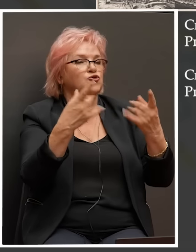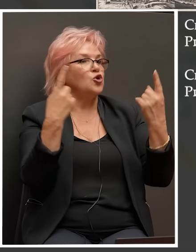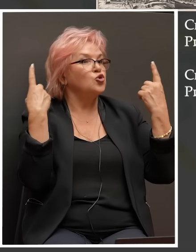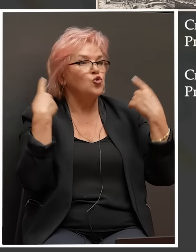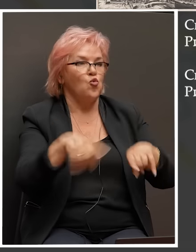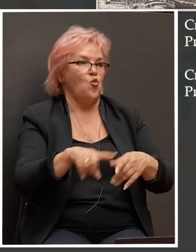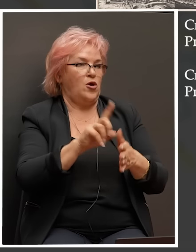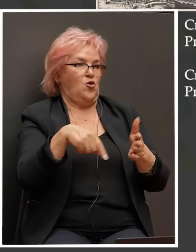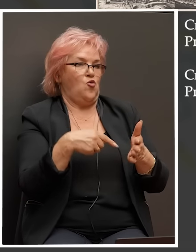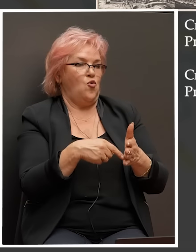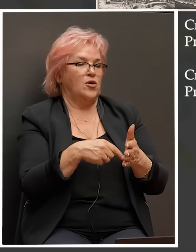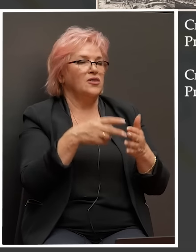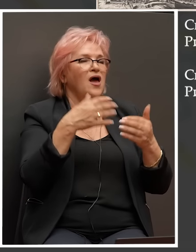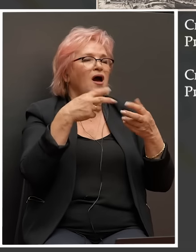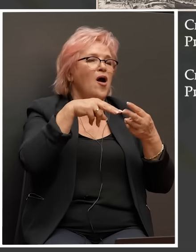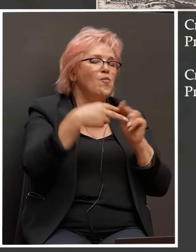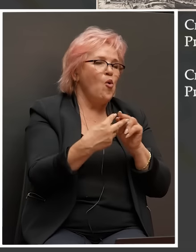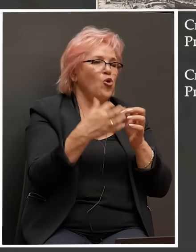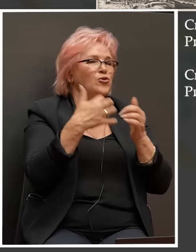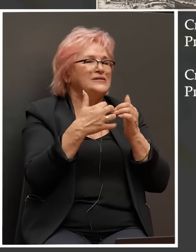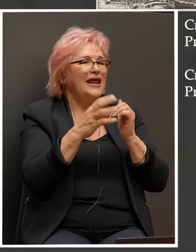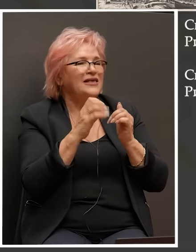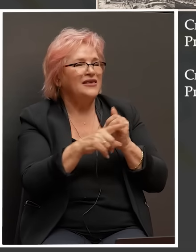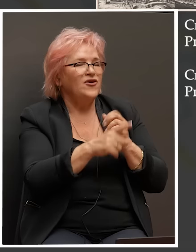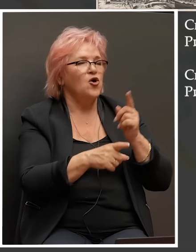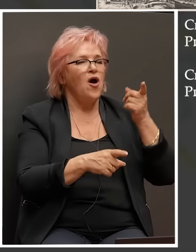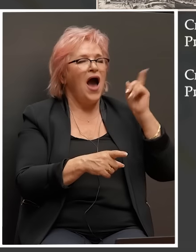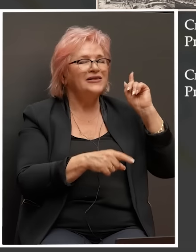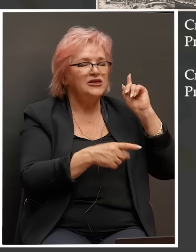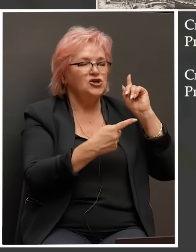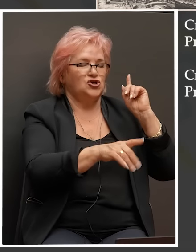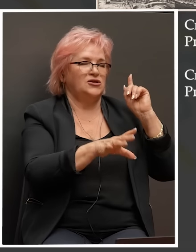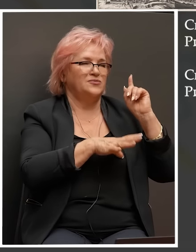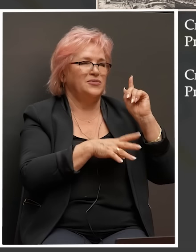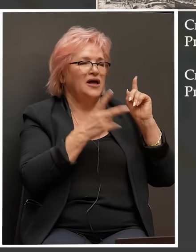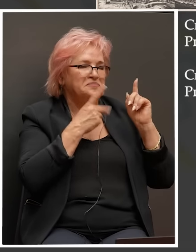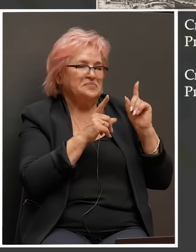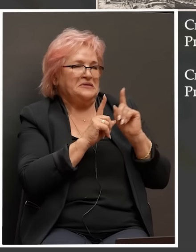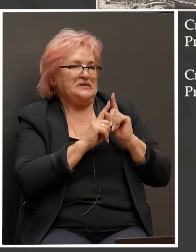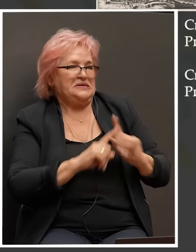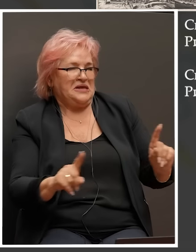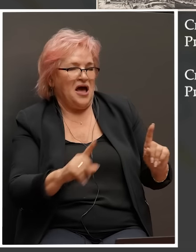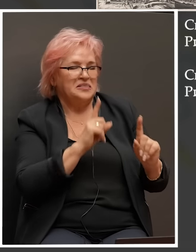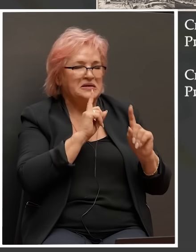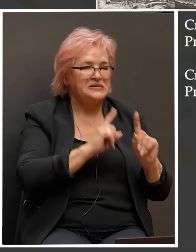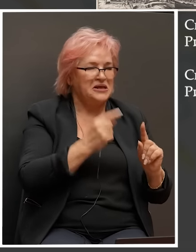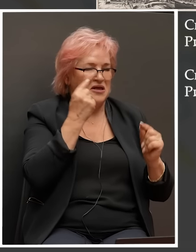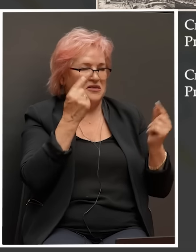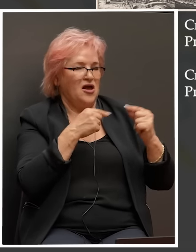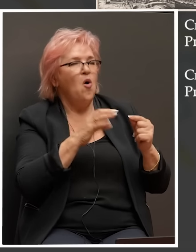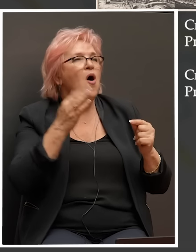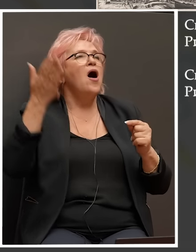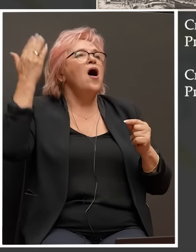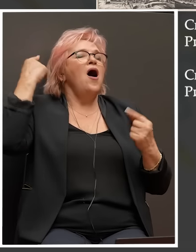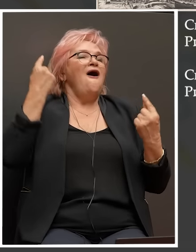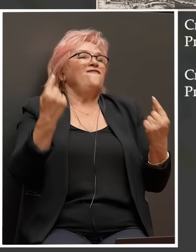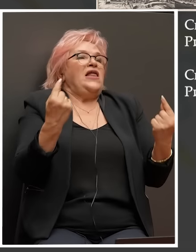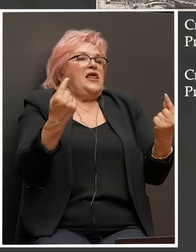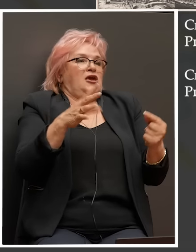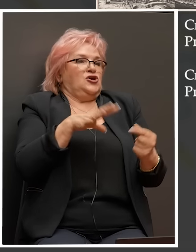город. Из полусредневекового города, где античность является такой странным напоминанием о былом